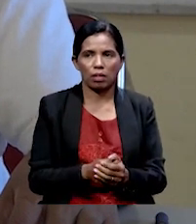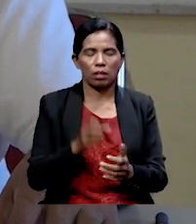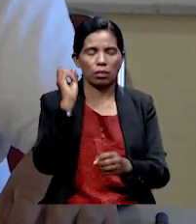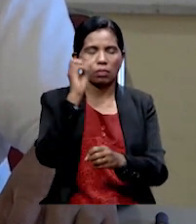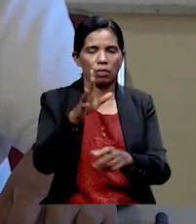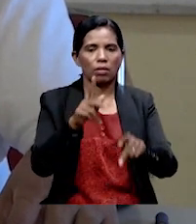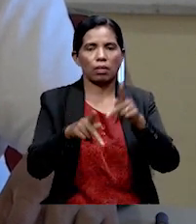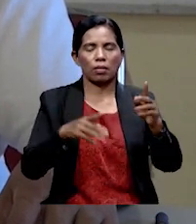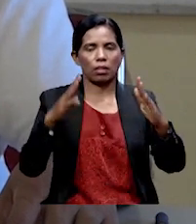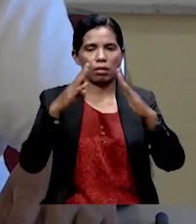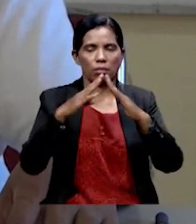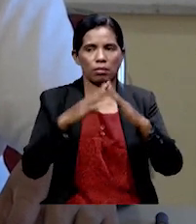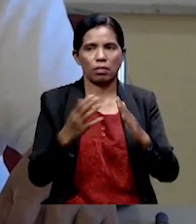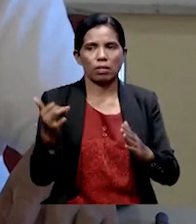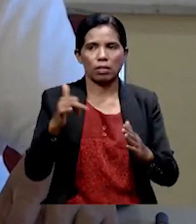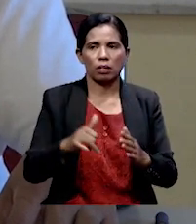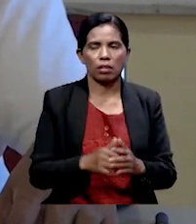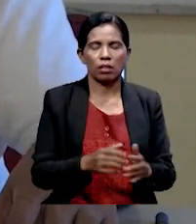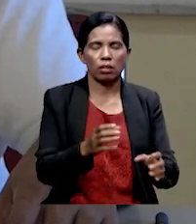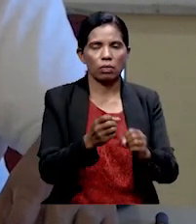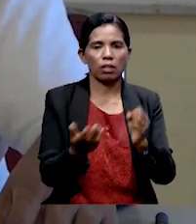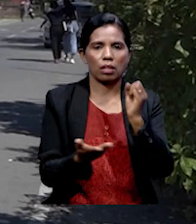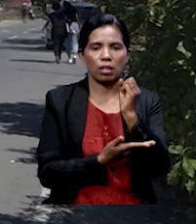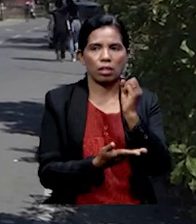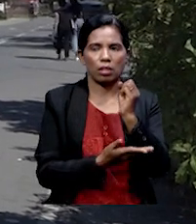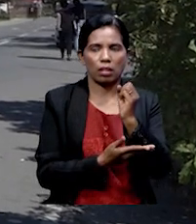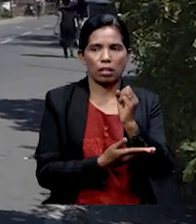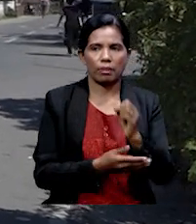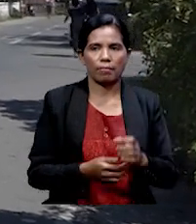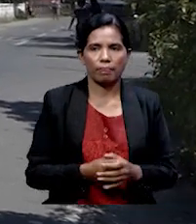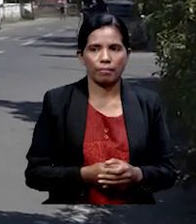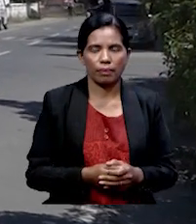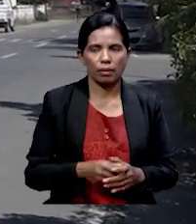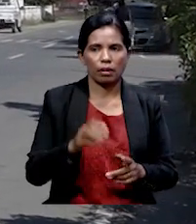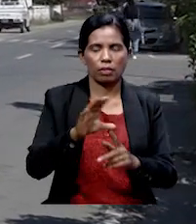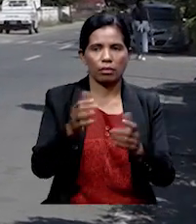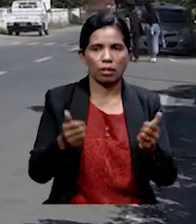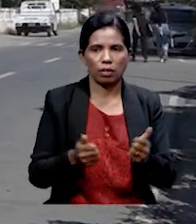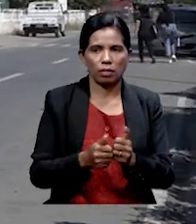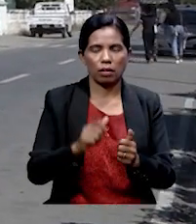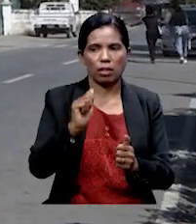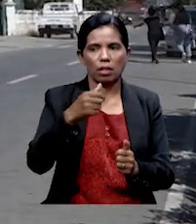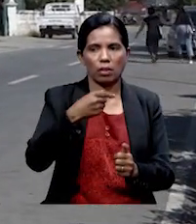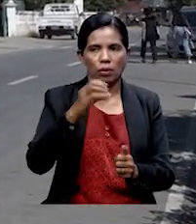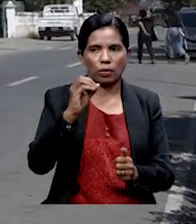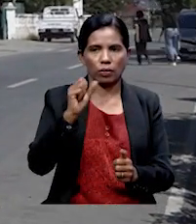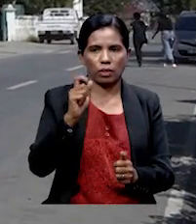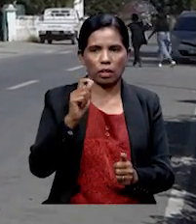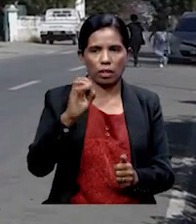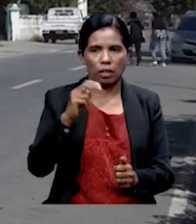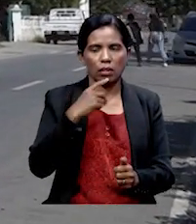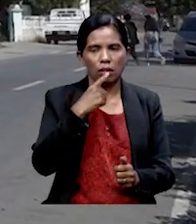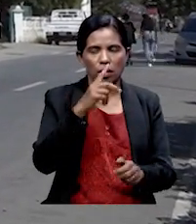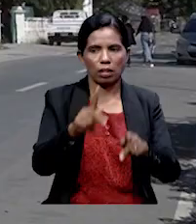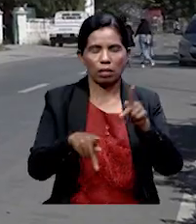uma sira lor fal katana amiasa chefe aldeia Golgota Agostino de Souza Pereira reconhece nia